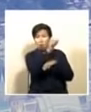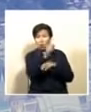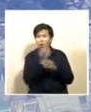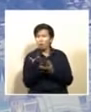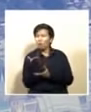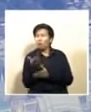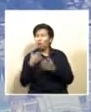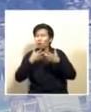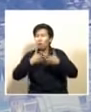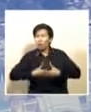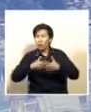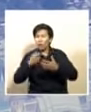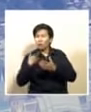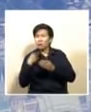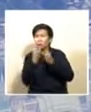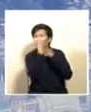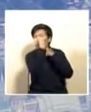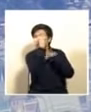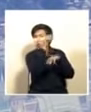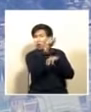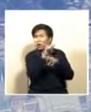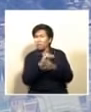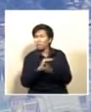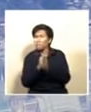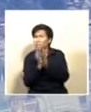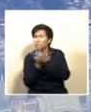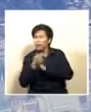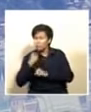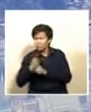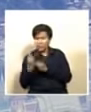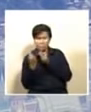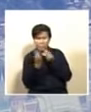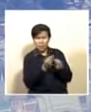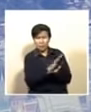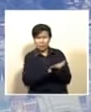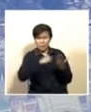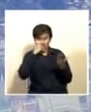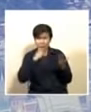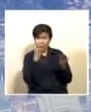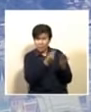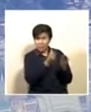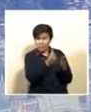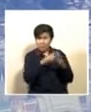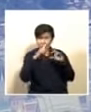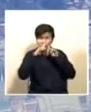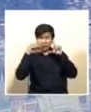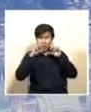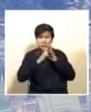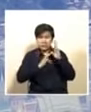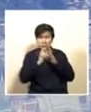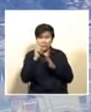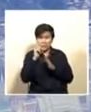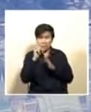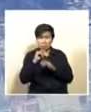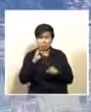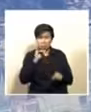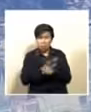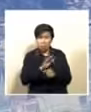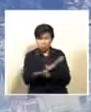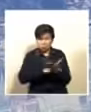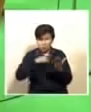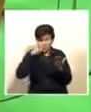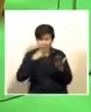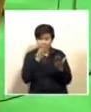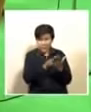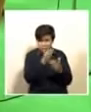ครับประชากรไทยมีอยู่67ล้านคนกำลังการผลิต2ล้าน3แสน